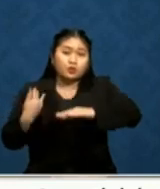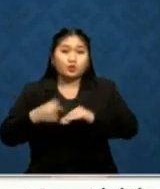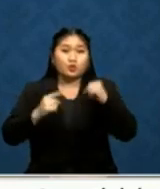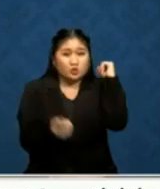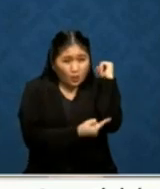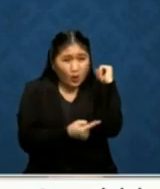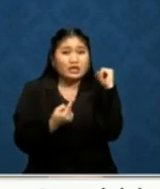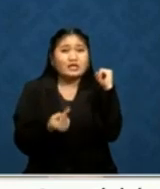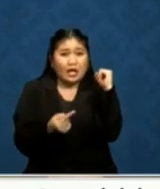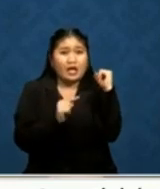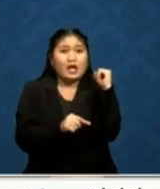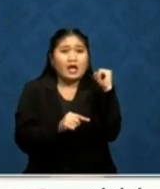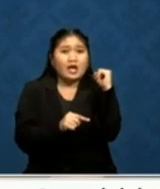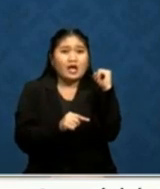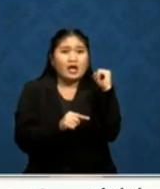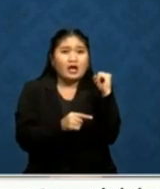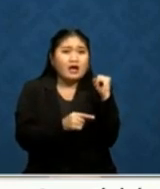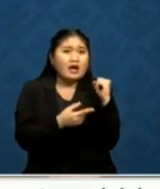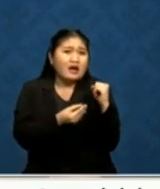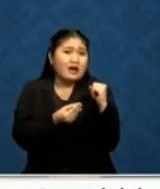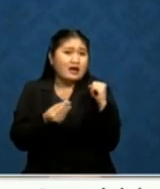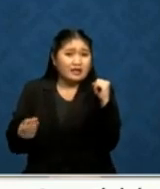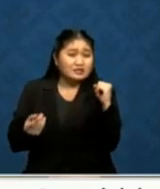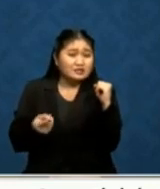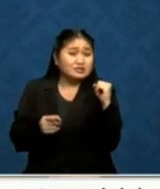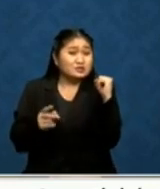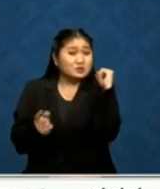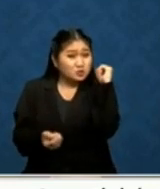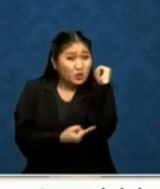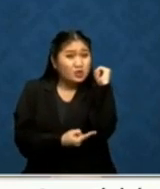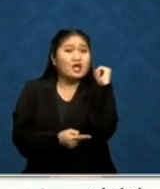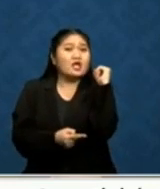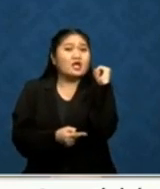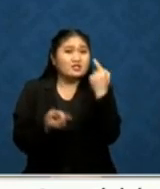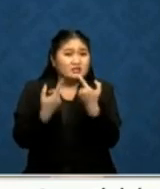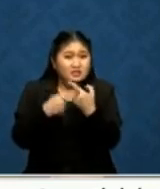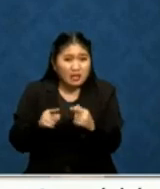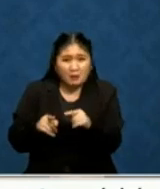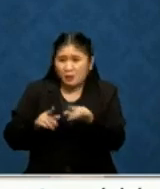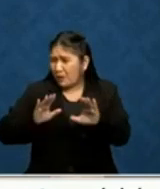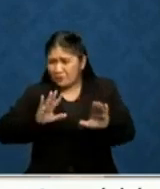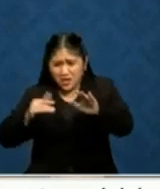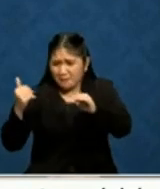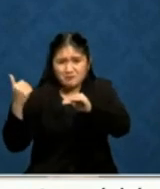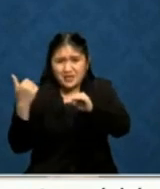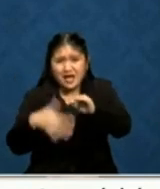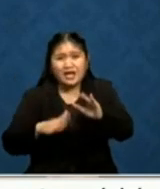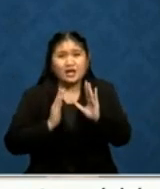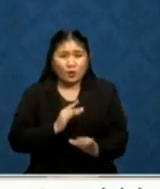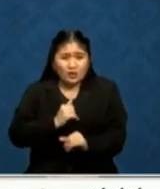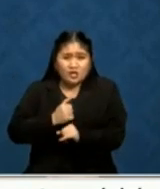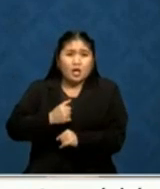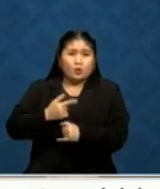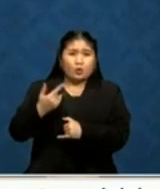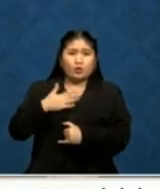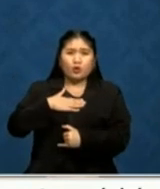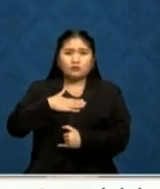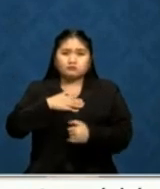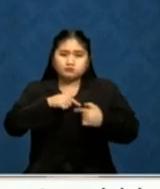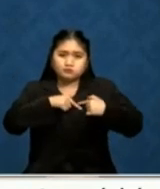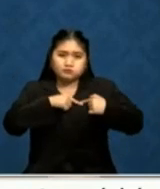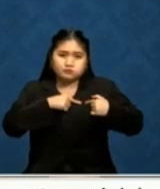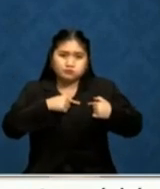ผิดได้รับกับสิ่งที่ผู้ถูกกระทำต้องโดนมันแทบจะเทียบกันไม่ได้เลยนะคะบาดแผลทางใจ